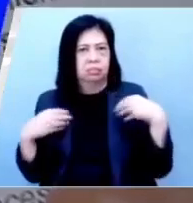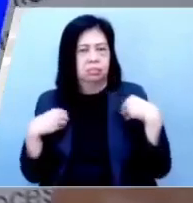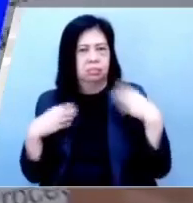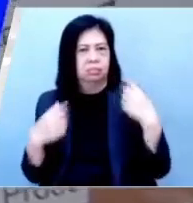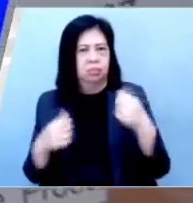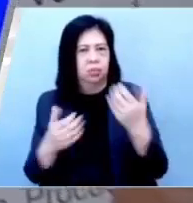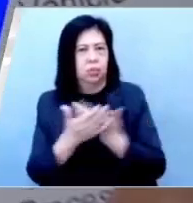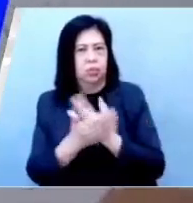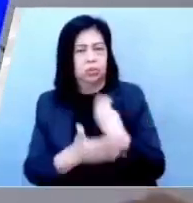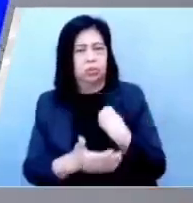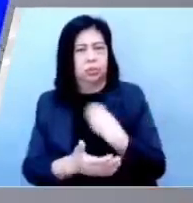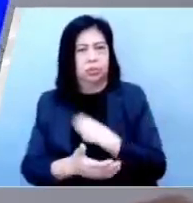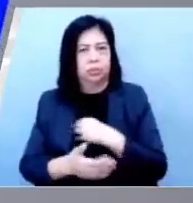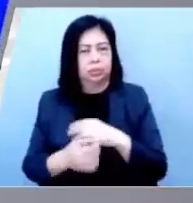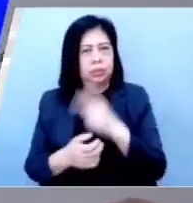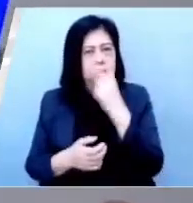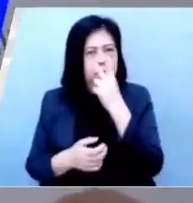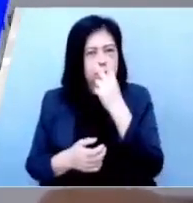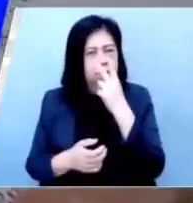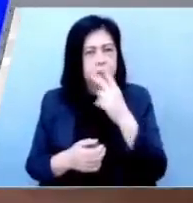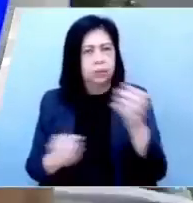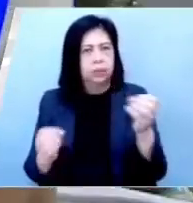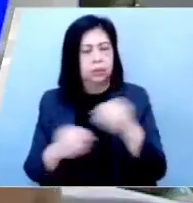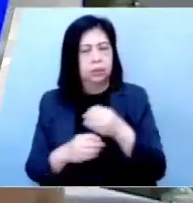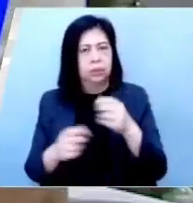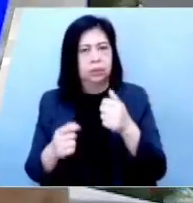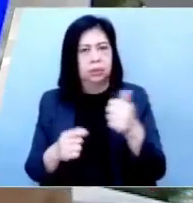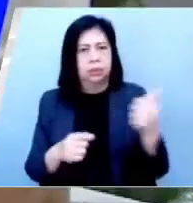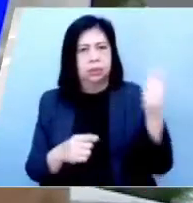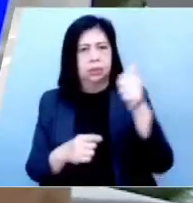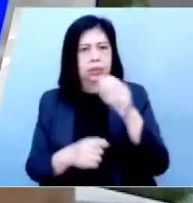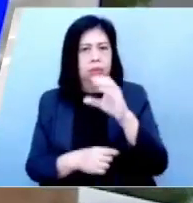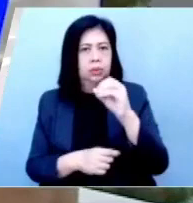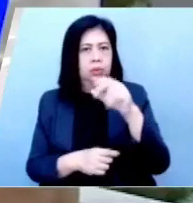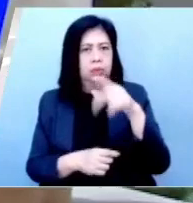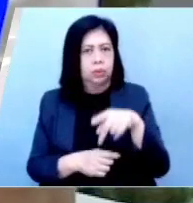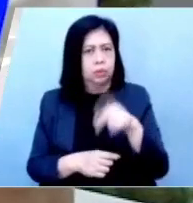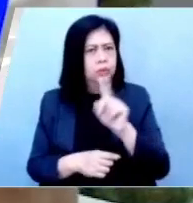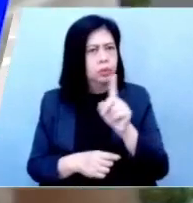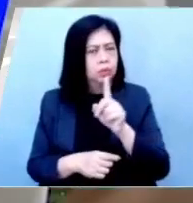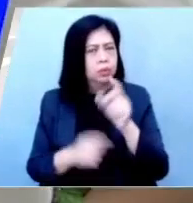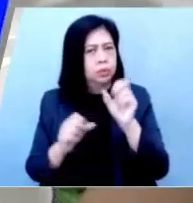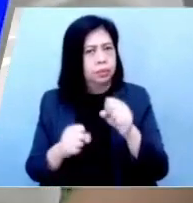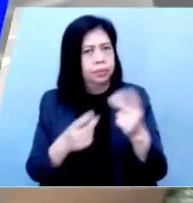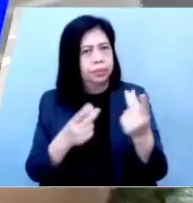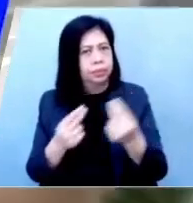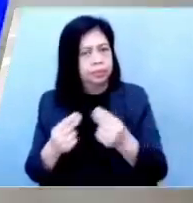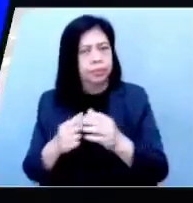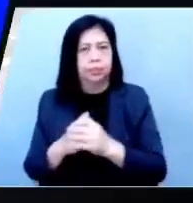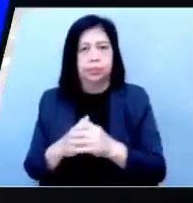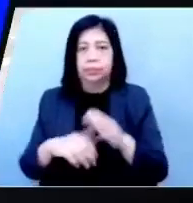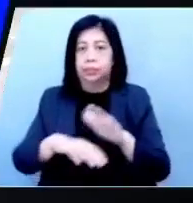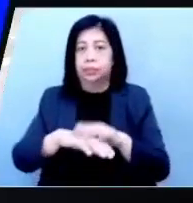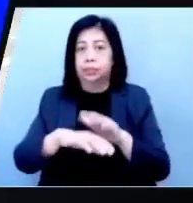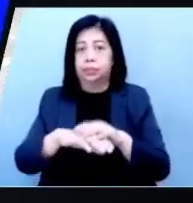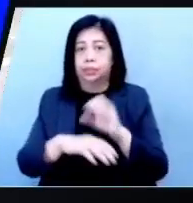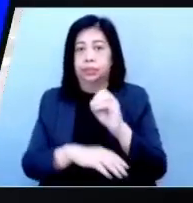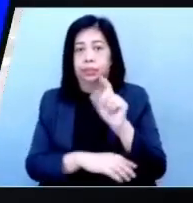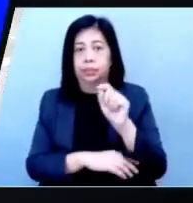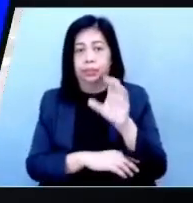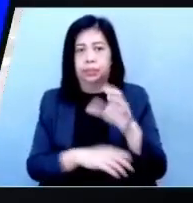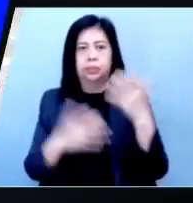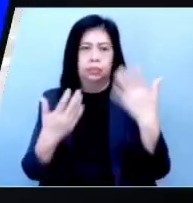miyembro. Titingnan daw ng Office of Transportation Cooperatives kung anong pwedeng gawin. Paalala ng OTC, tapos na talaga